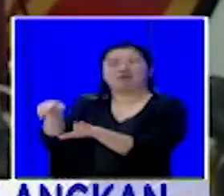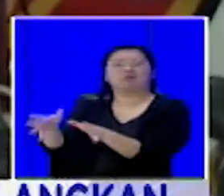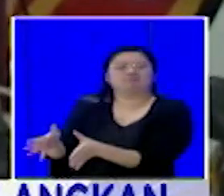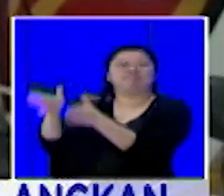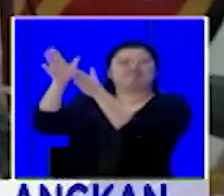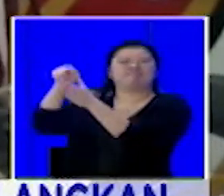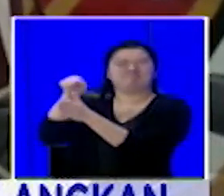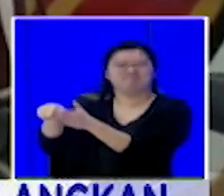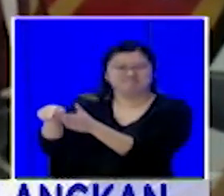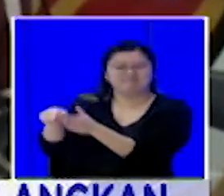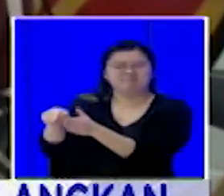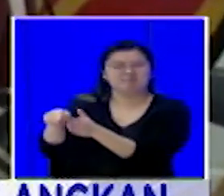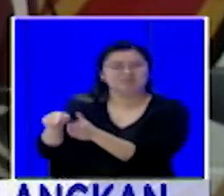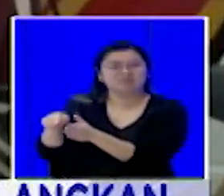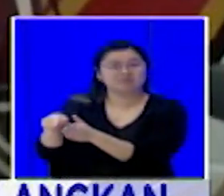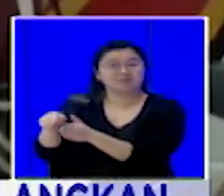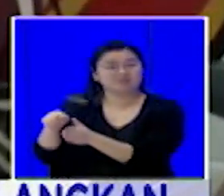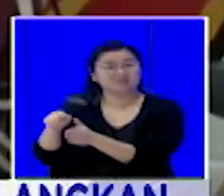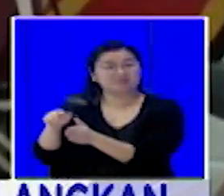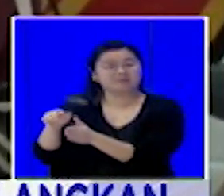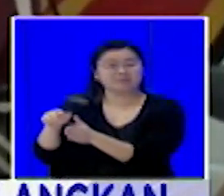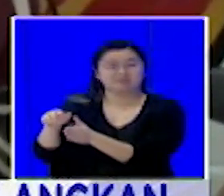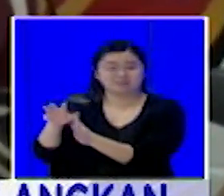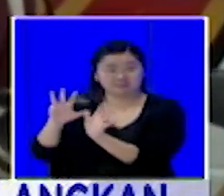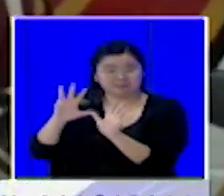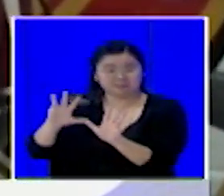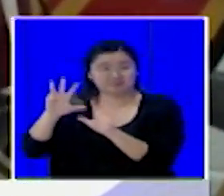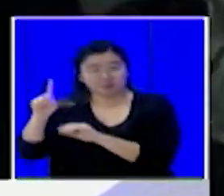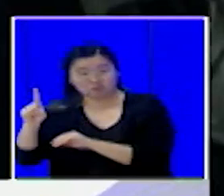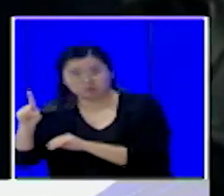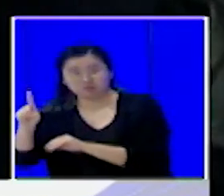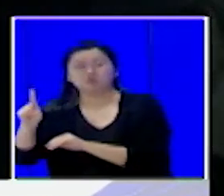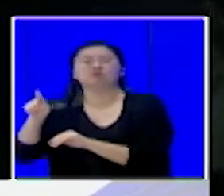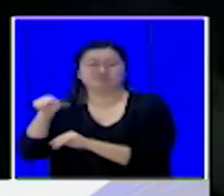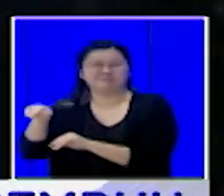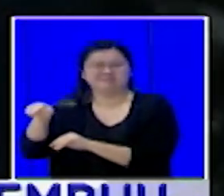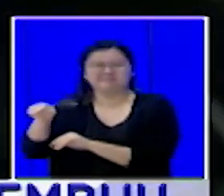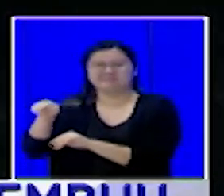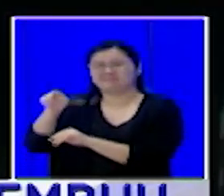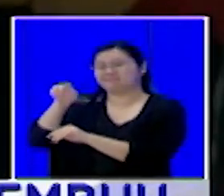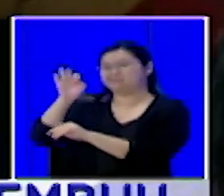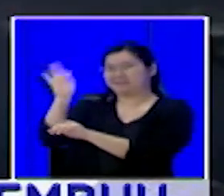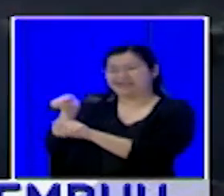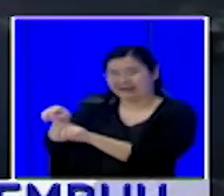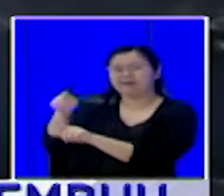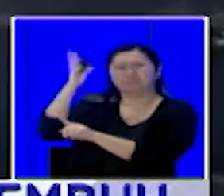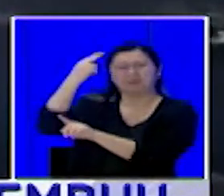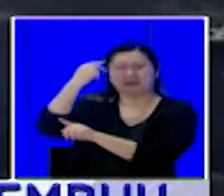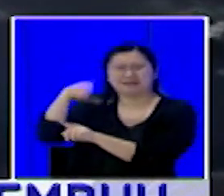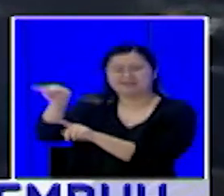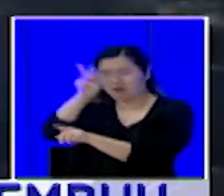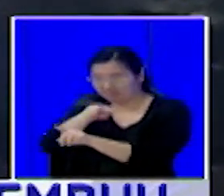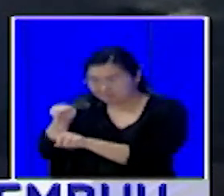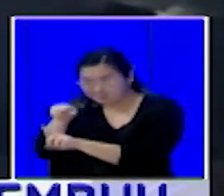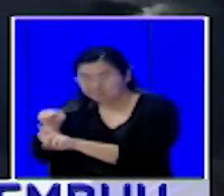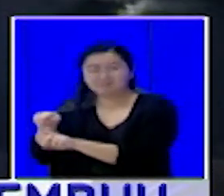pasien yang dinyatakan sembuh tersebut dijemput pemerintah Kudus menggunakan 2 bis besar, 2 minibus, dan 2 mobil ambulan. Pemulangan ini merupakan kali ketiga setelah